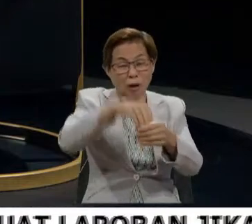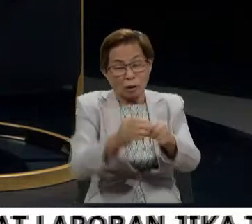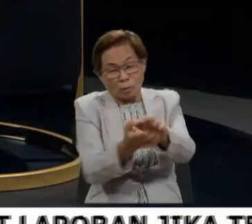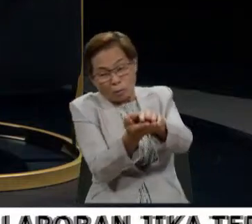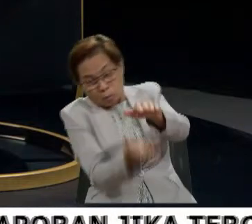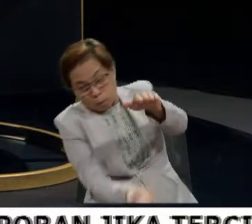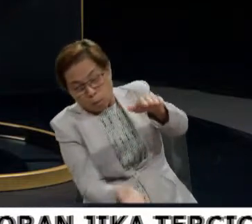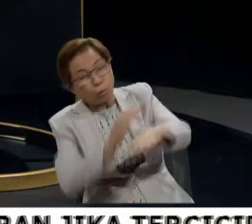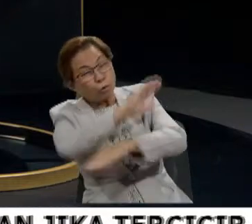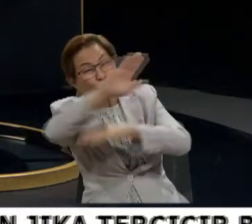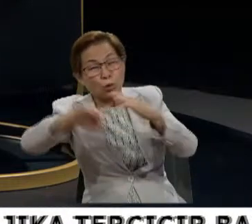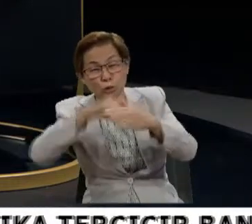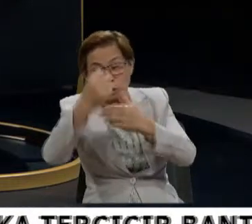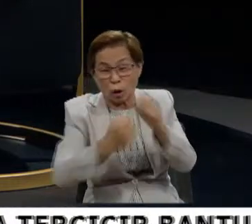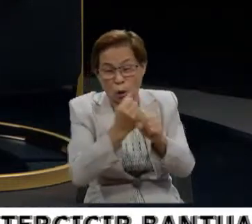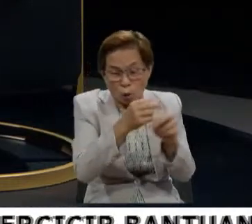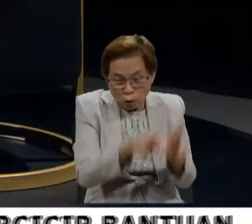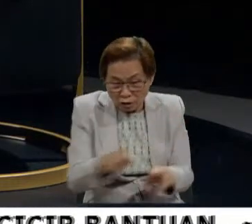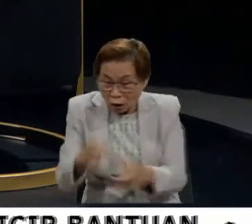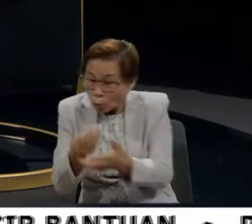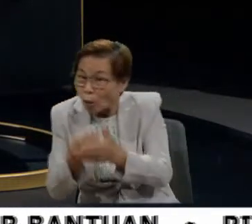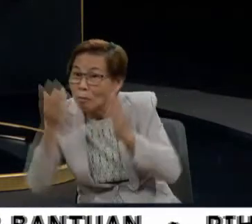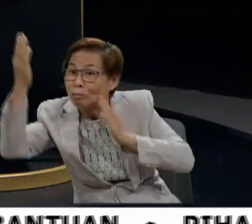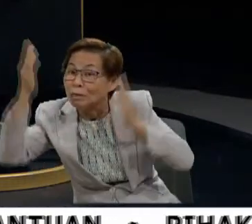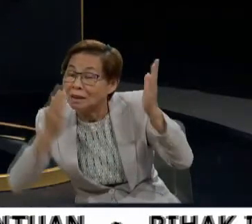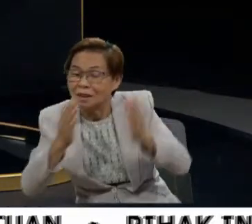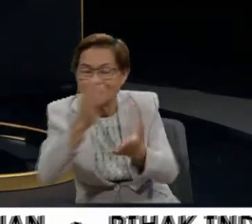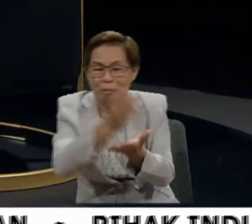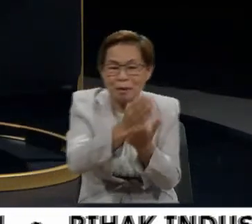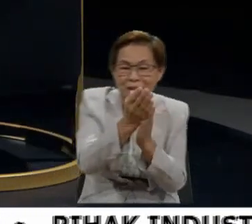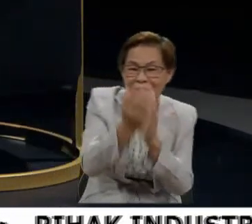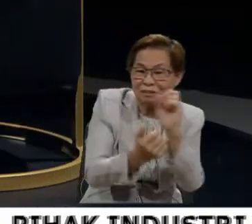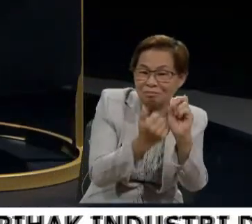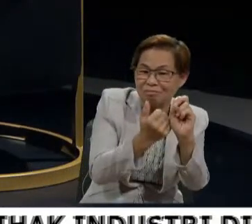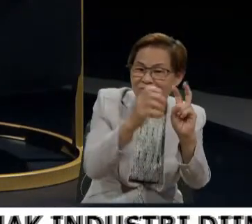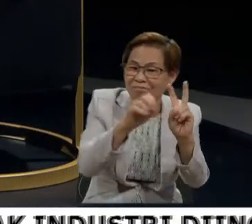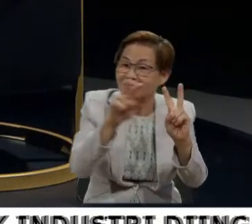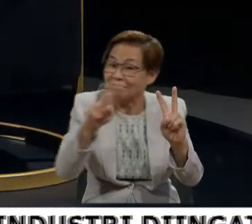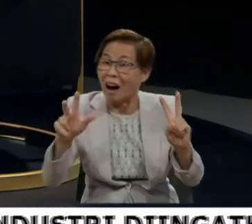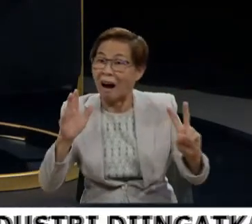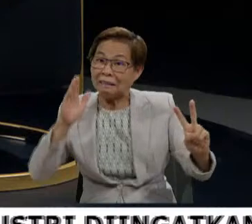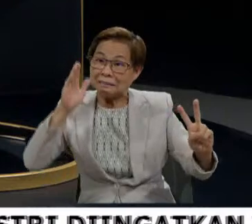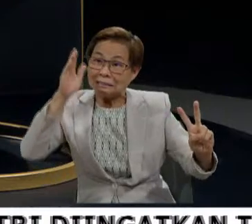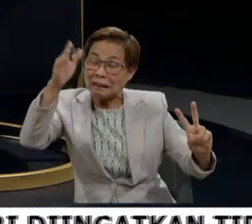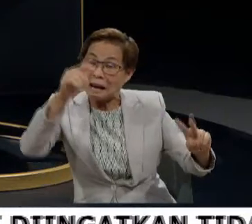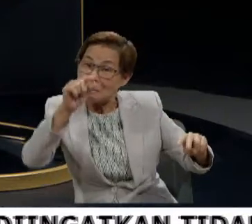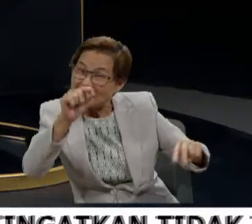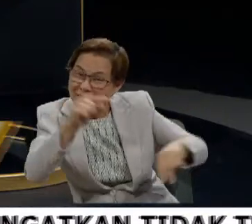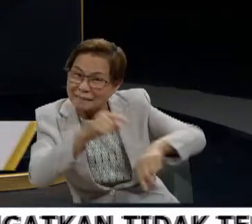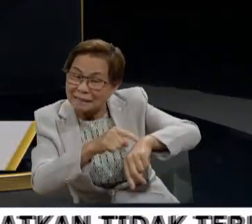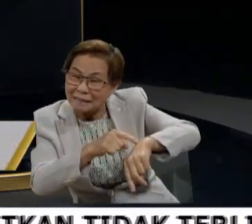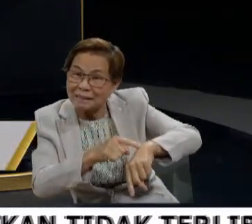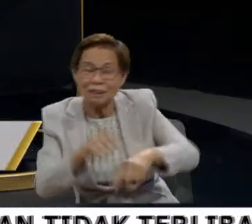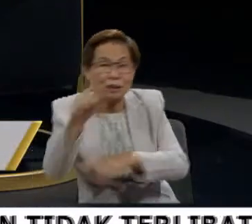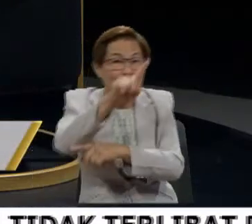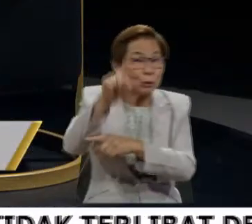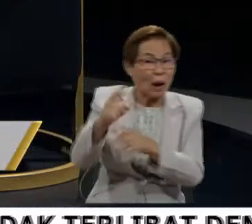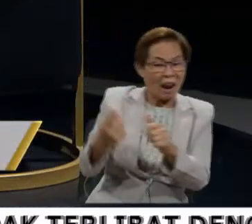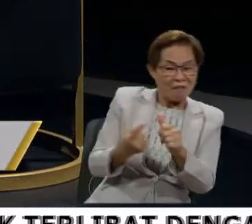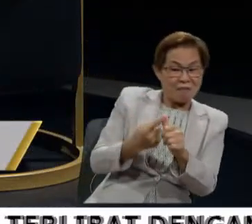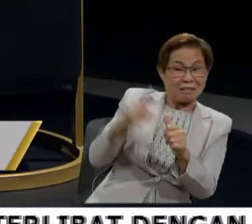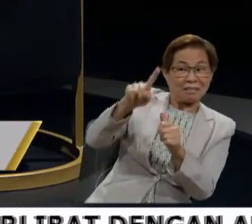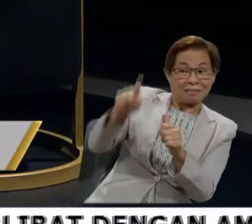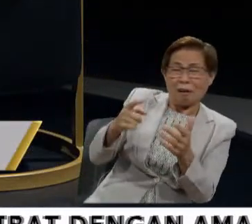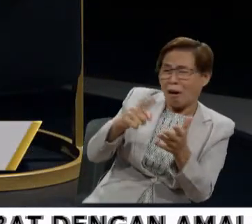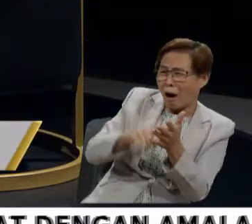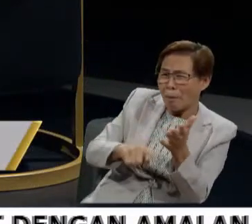seluruh tahun perancangan kewangan negara bajet 2023 yang akan datang Datuk Seri jadi soalan pertama saya